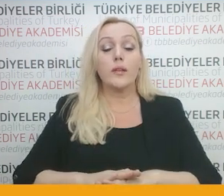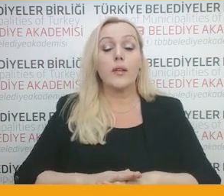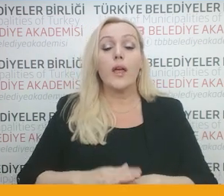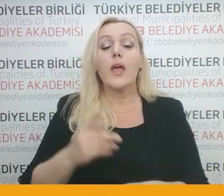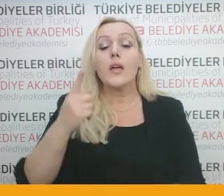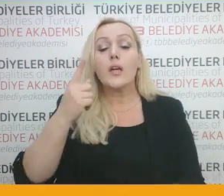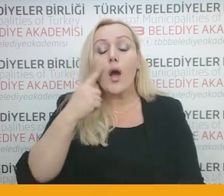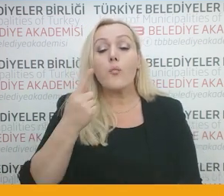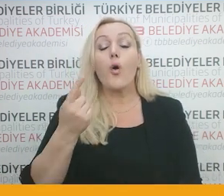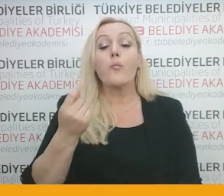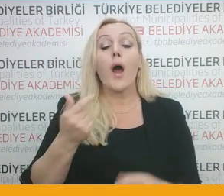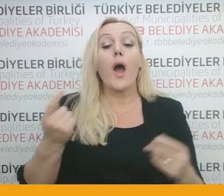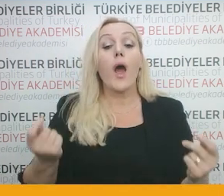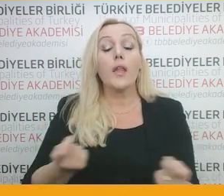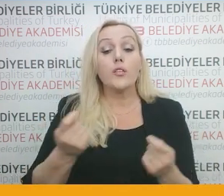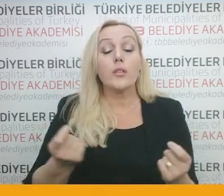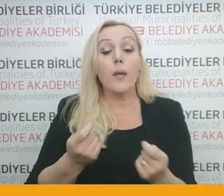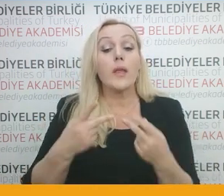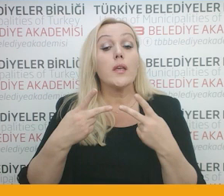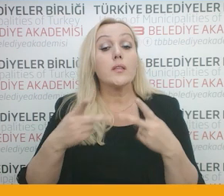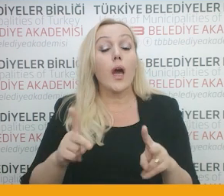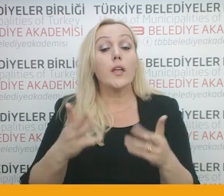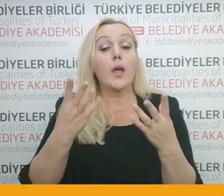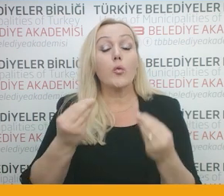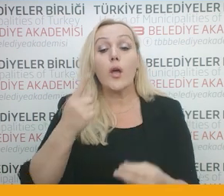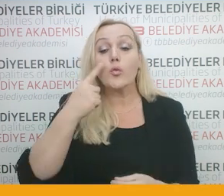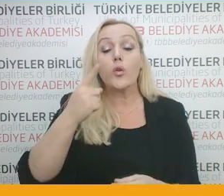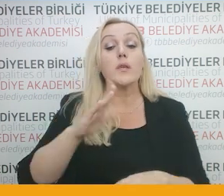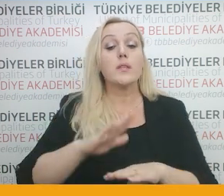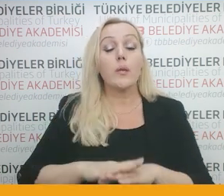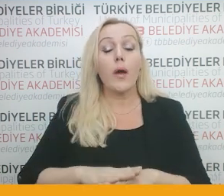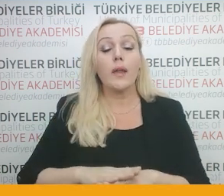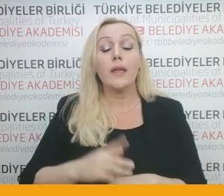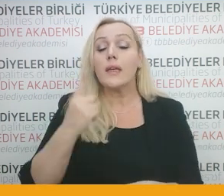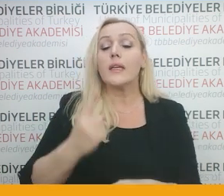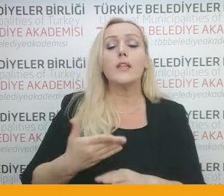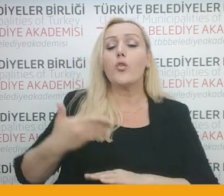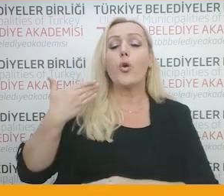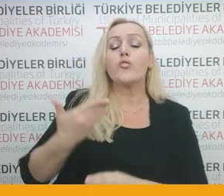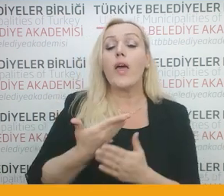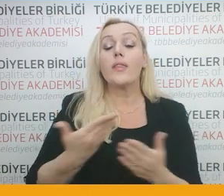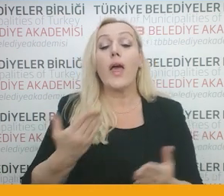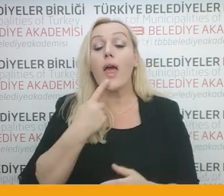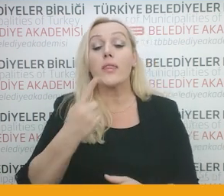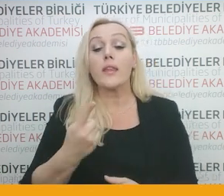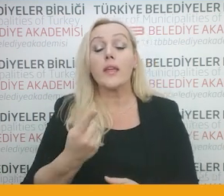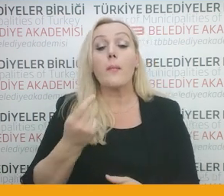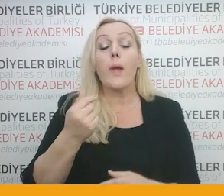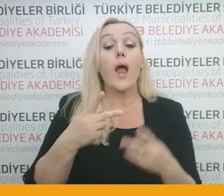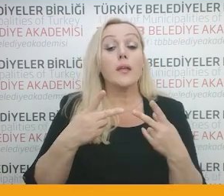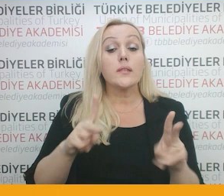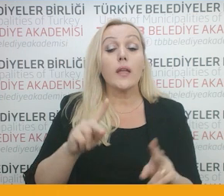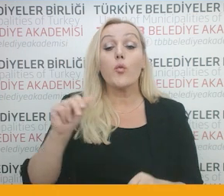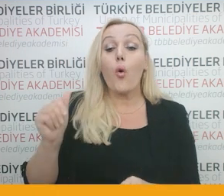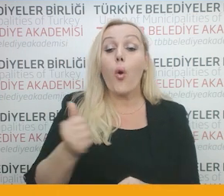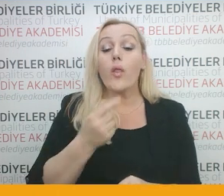Kamu mali işlemlerinin kapsamlı ve saydam bir şekilde görülmesini sağlar. En başta ne dedik? Temel esaslarda mali saydamlık önemli